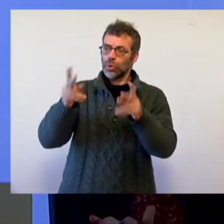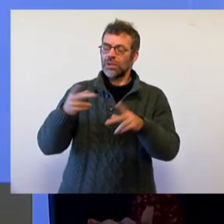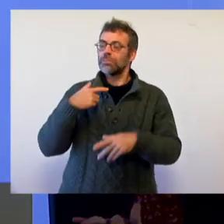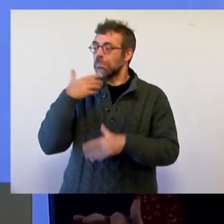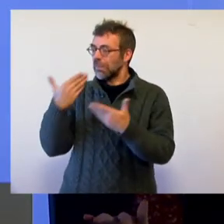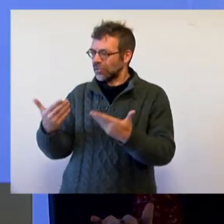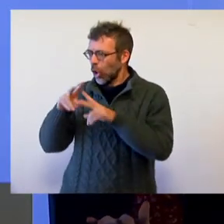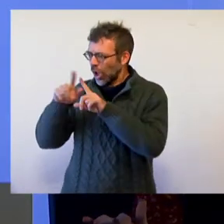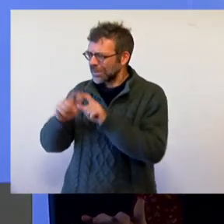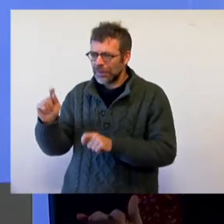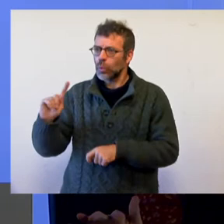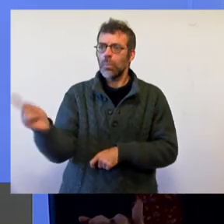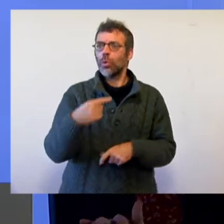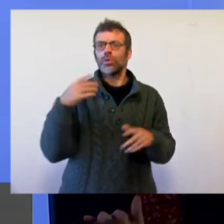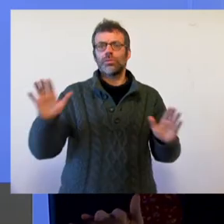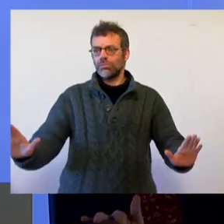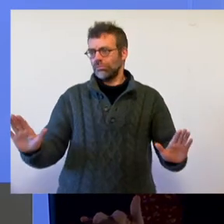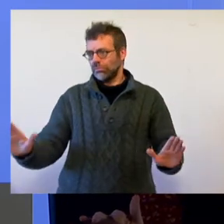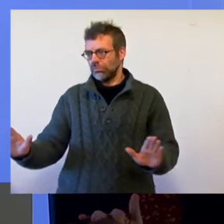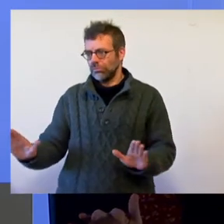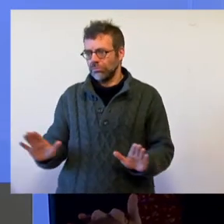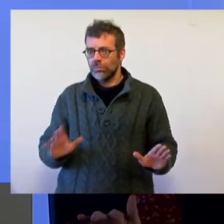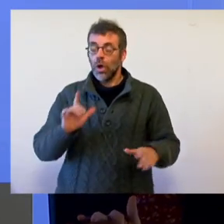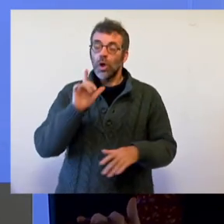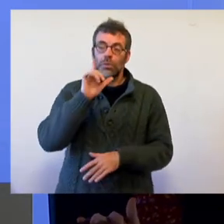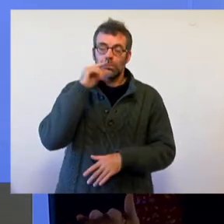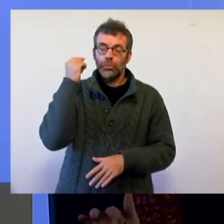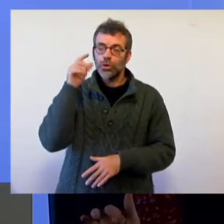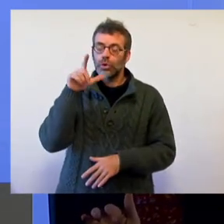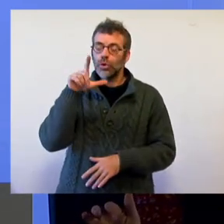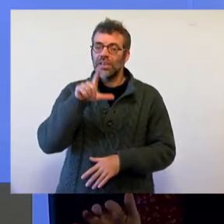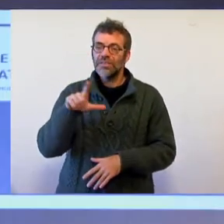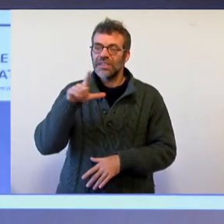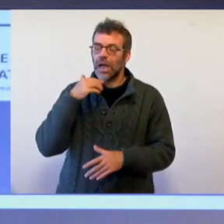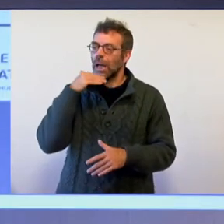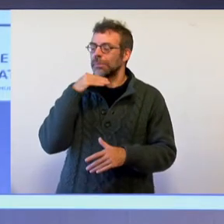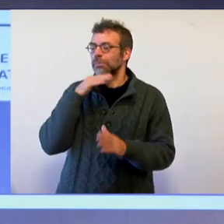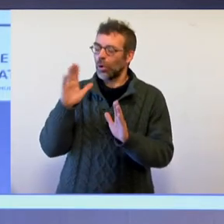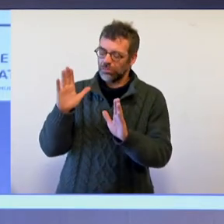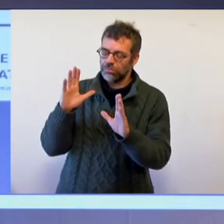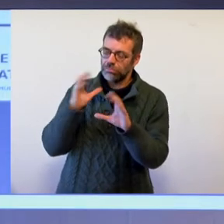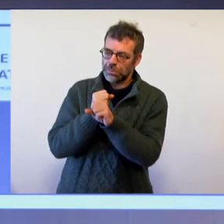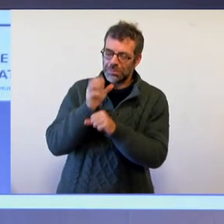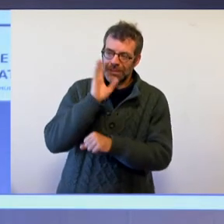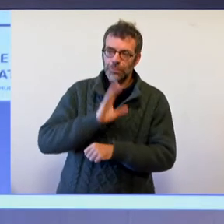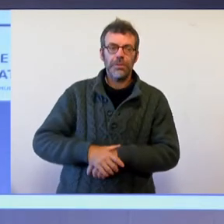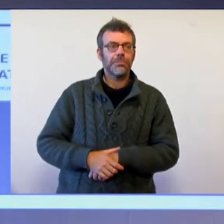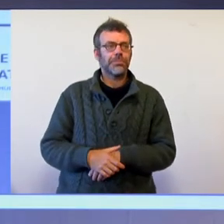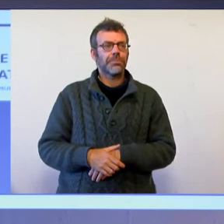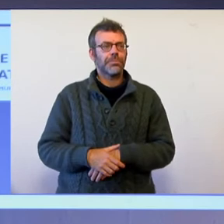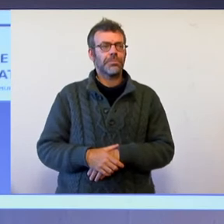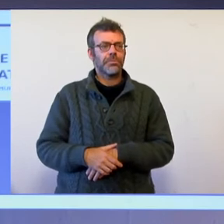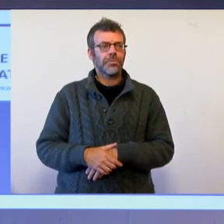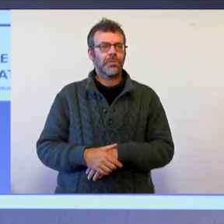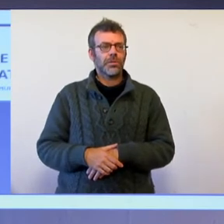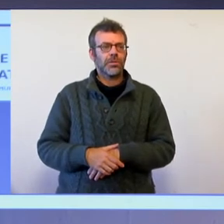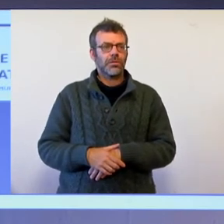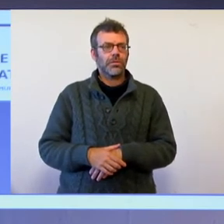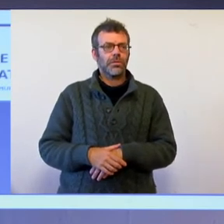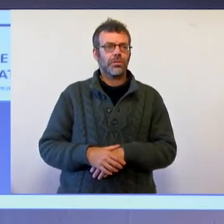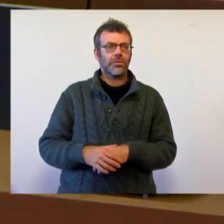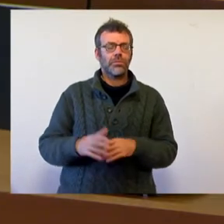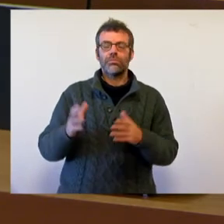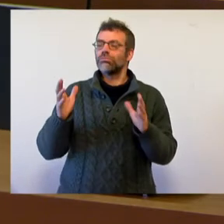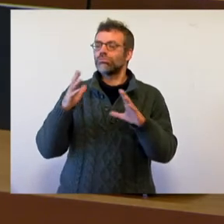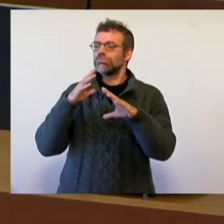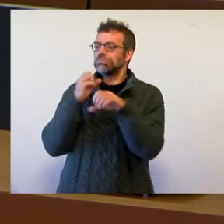respectueux. Allez-y, M. Lévita, très rapidement et dans le respect, s'il vous plaît. Je sais que c'est votre qualité. Non, mais